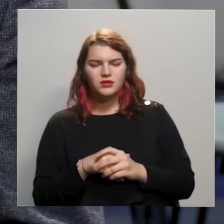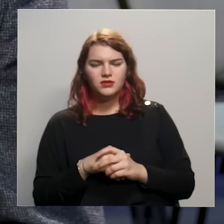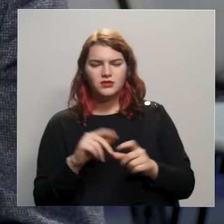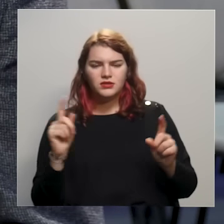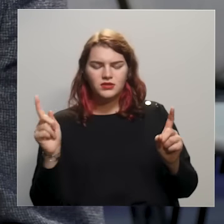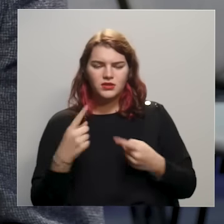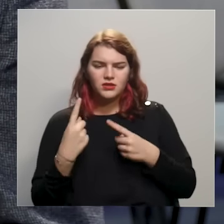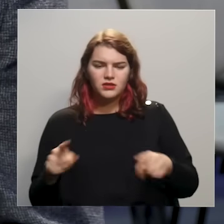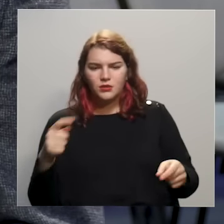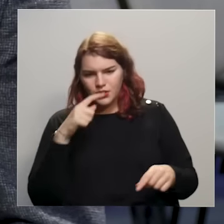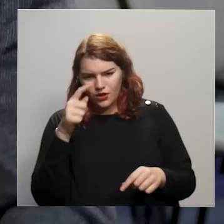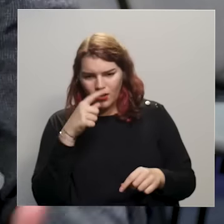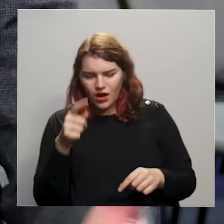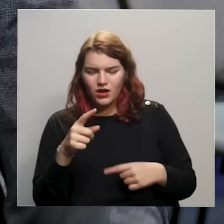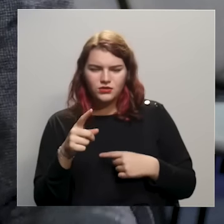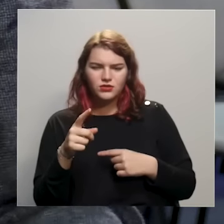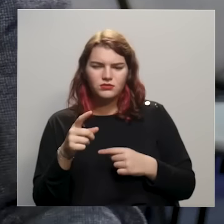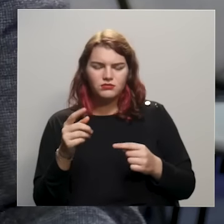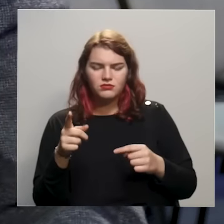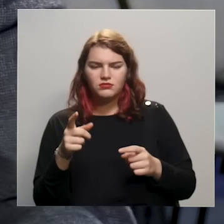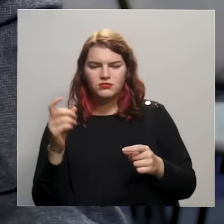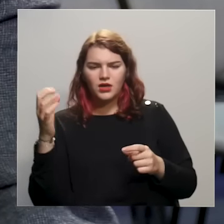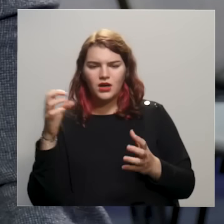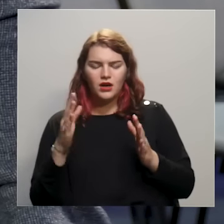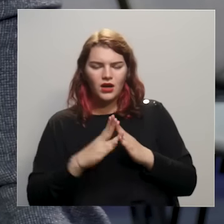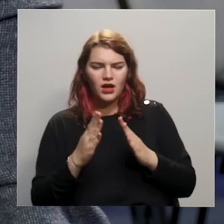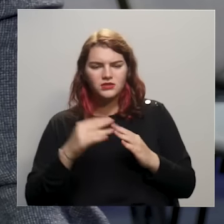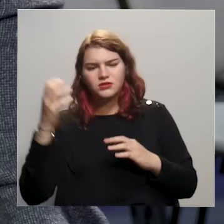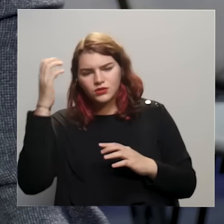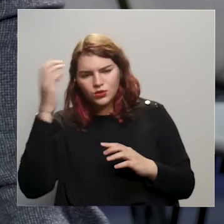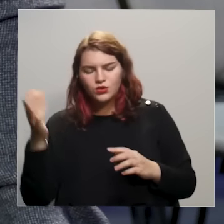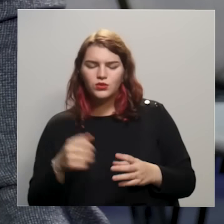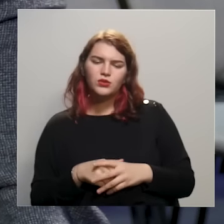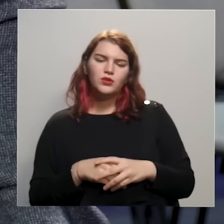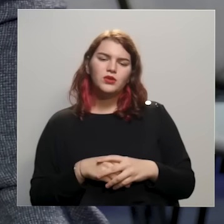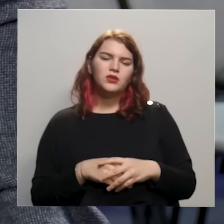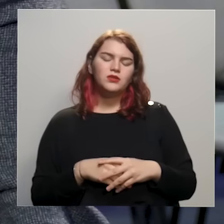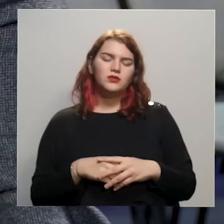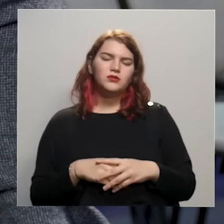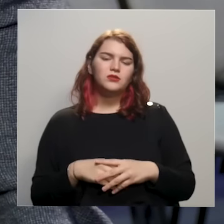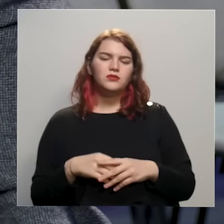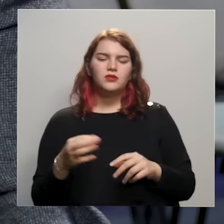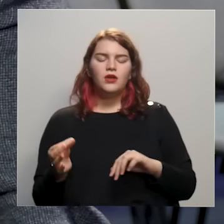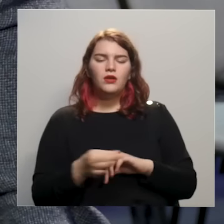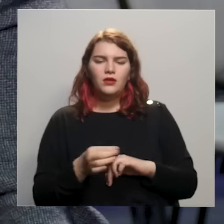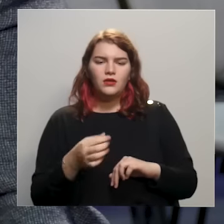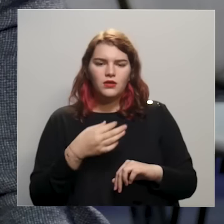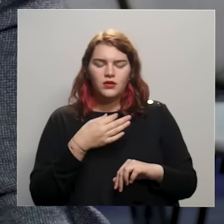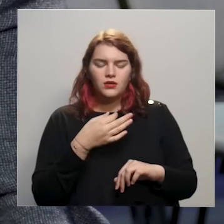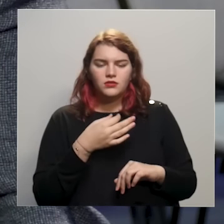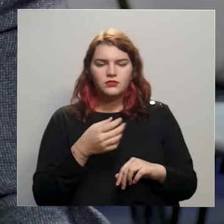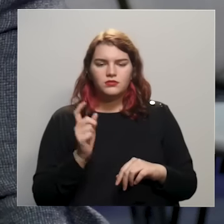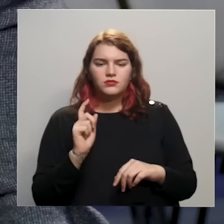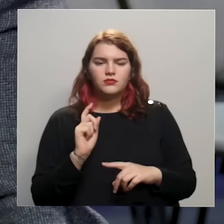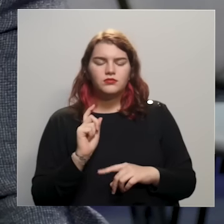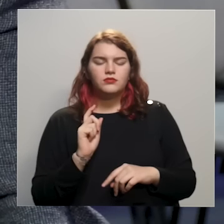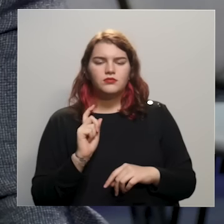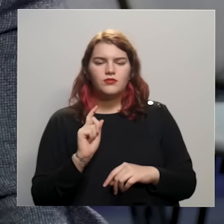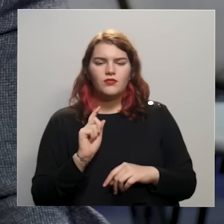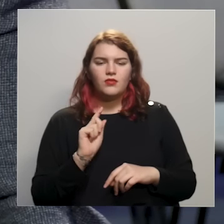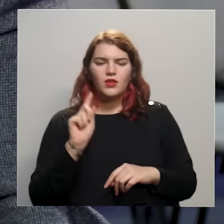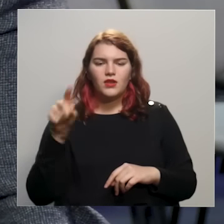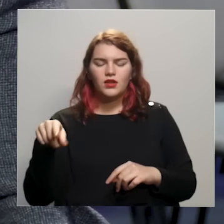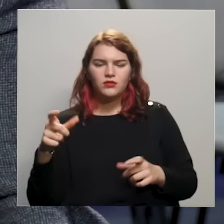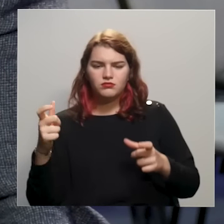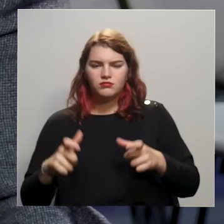cântăm în oraș, nu știu ce, cu trupa, cu Casa de Cultură. Și soția, v-am spus, o trecut pe la sală,